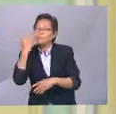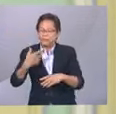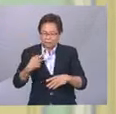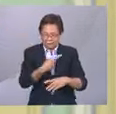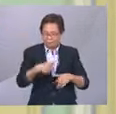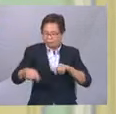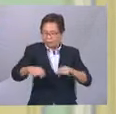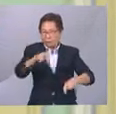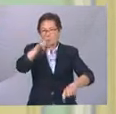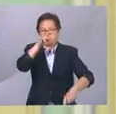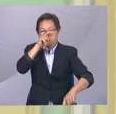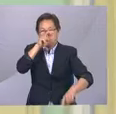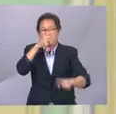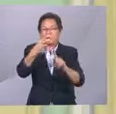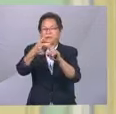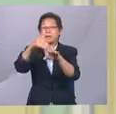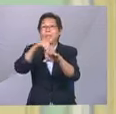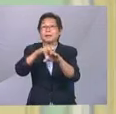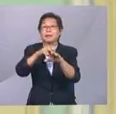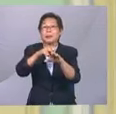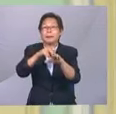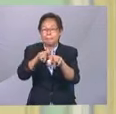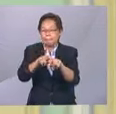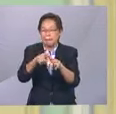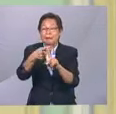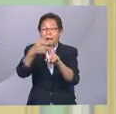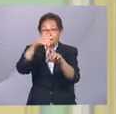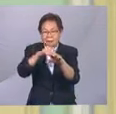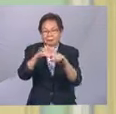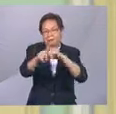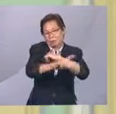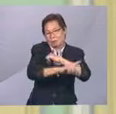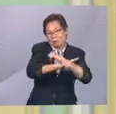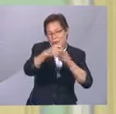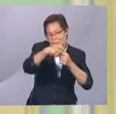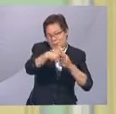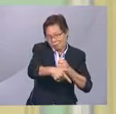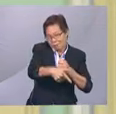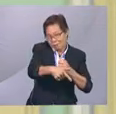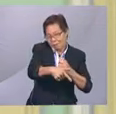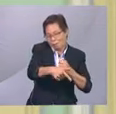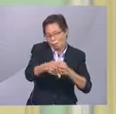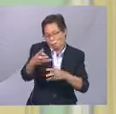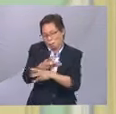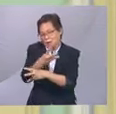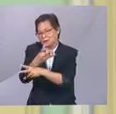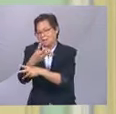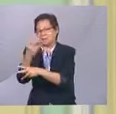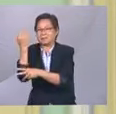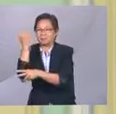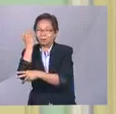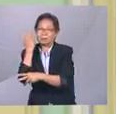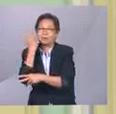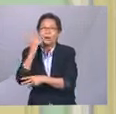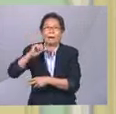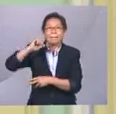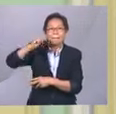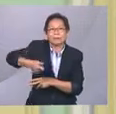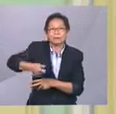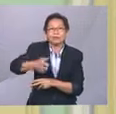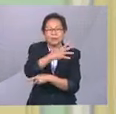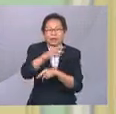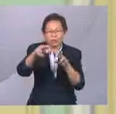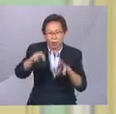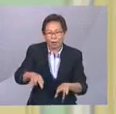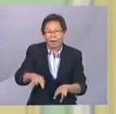lebih keras daripada Hai jadi sekitar Arab mulai besok dan lusa keadaan reda dan